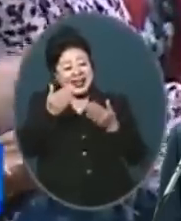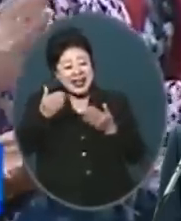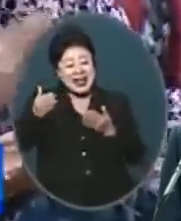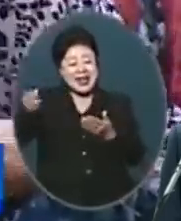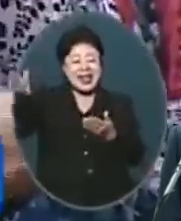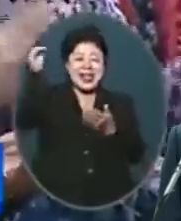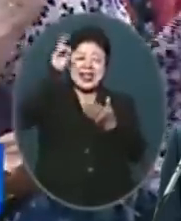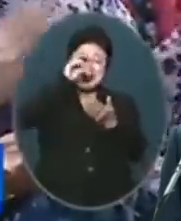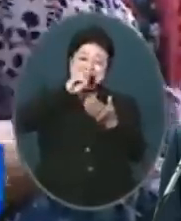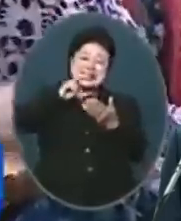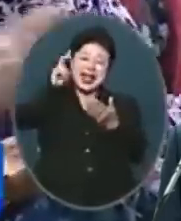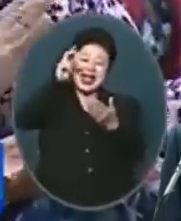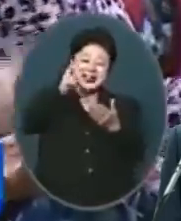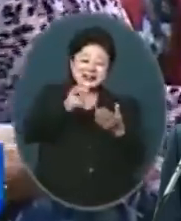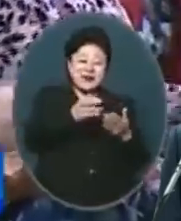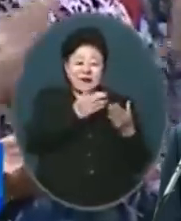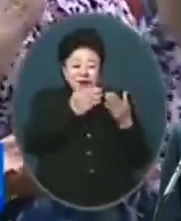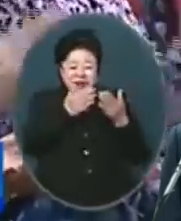찬송하세